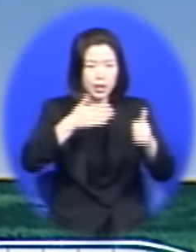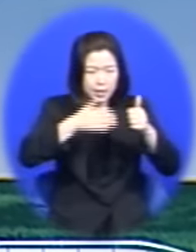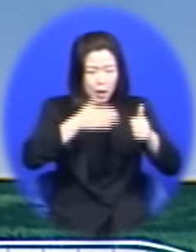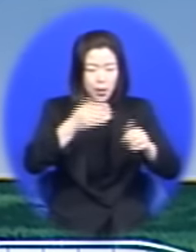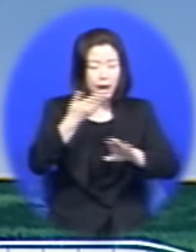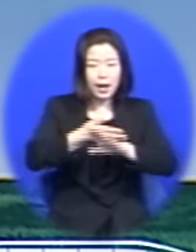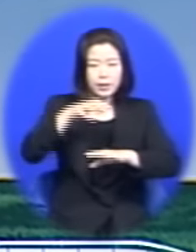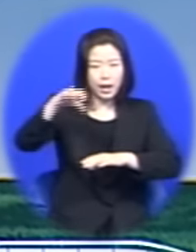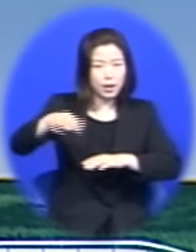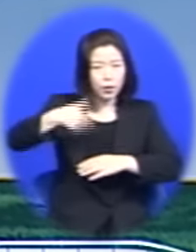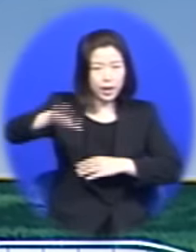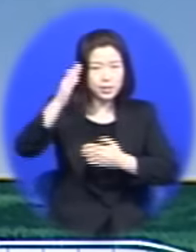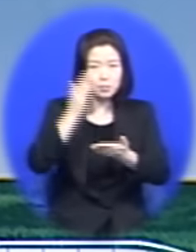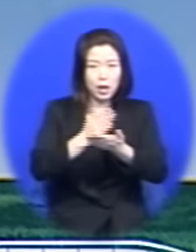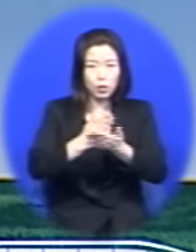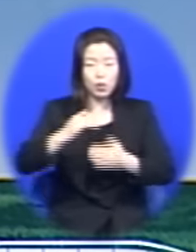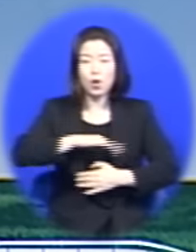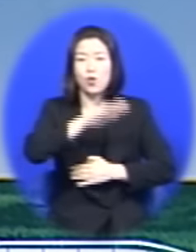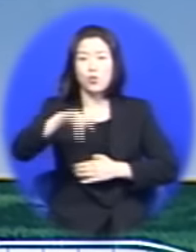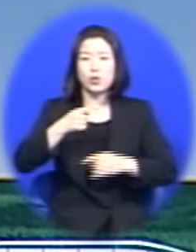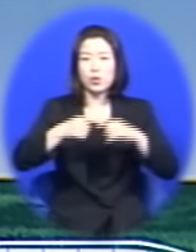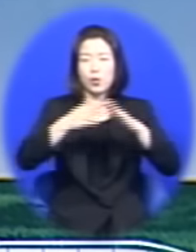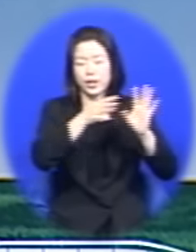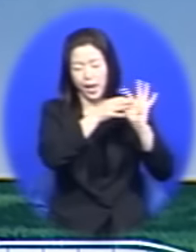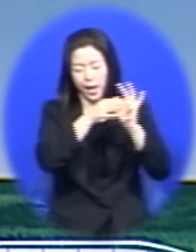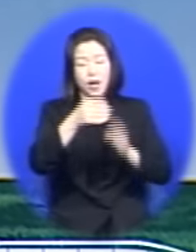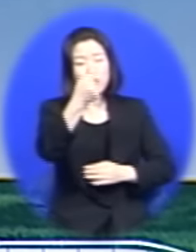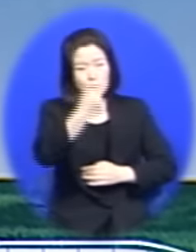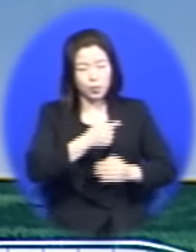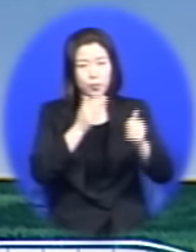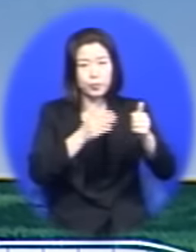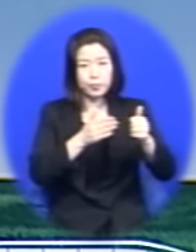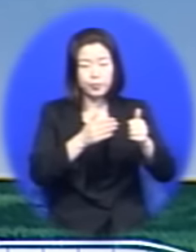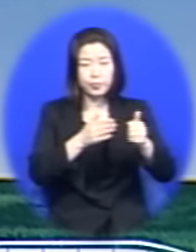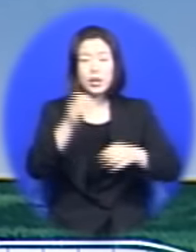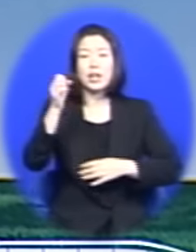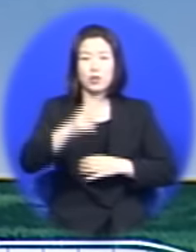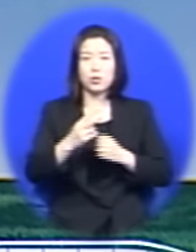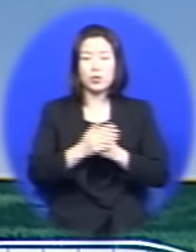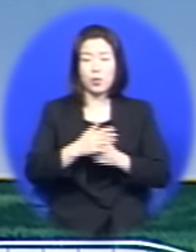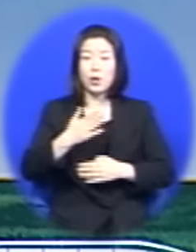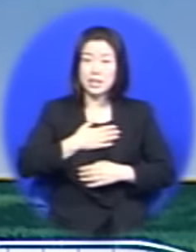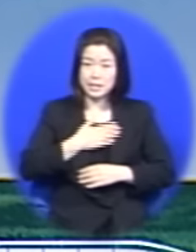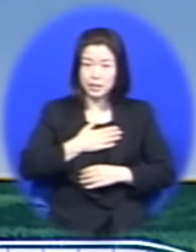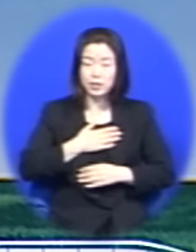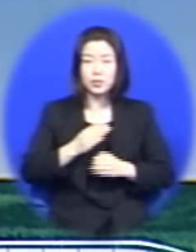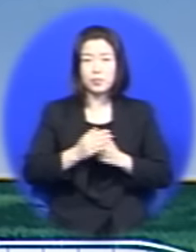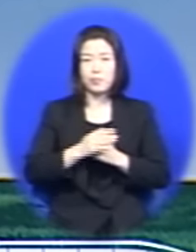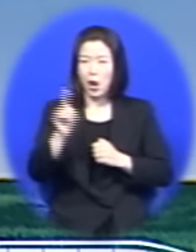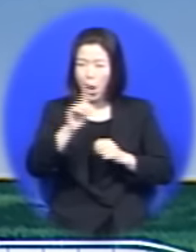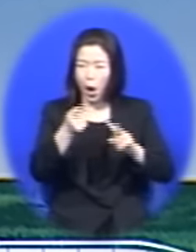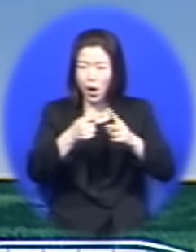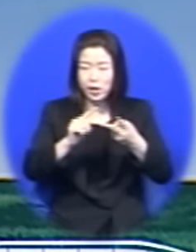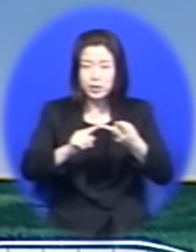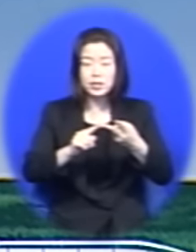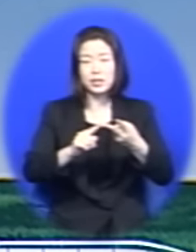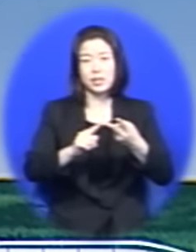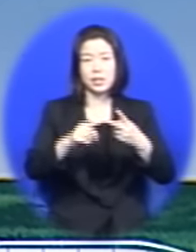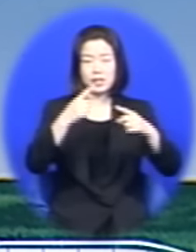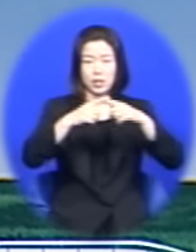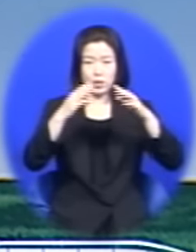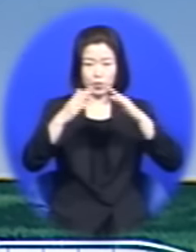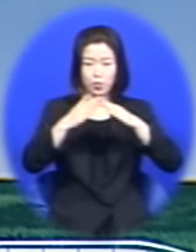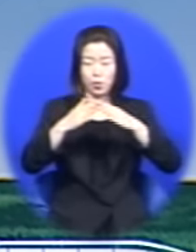가지 말고 우리 교회 계속 나오세요. 그리고 저는 어떻든지